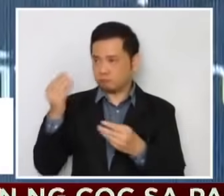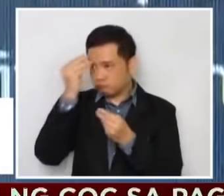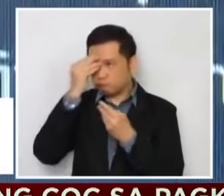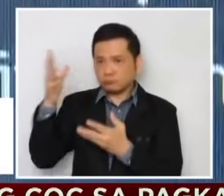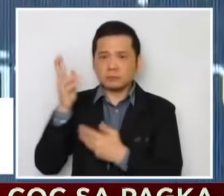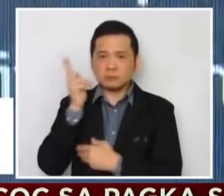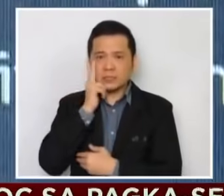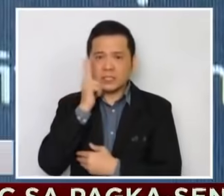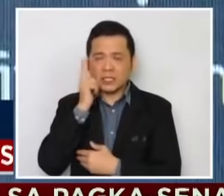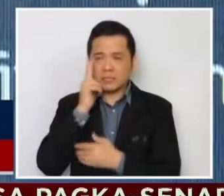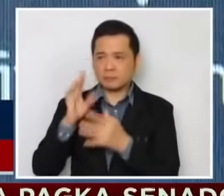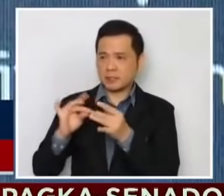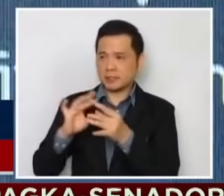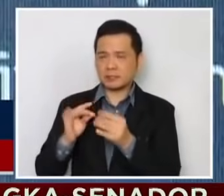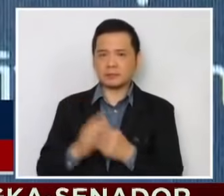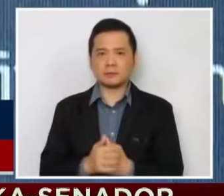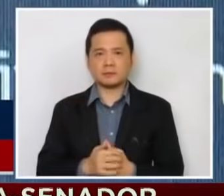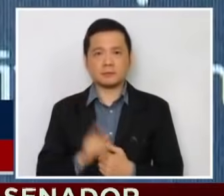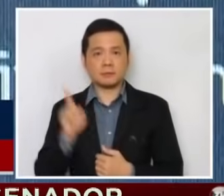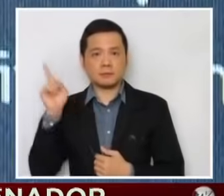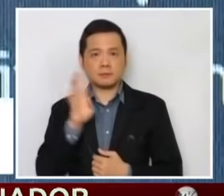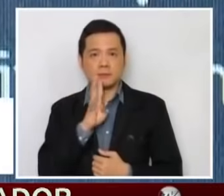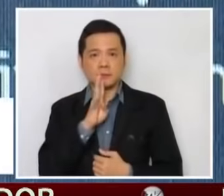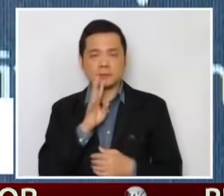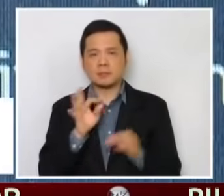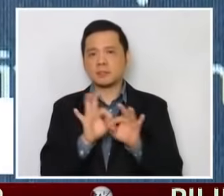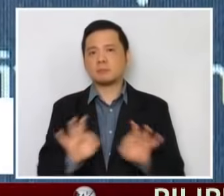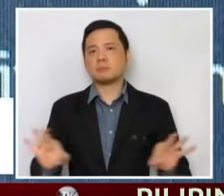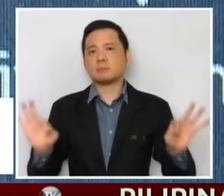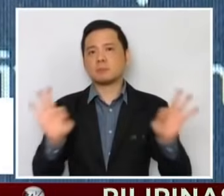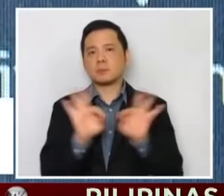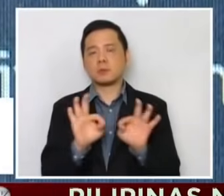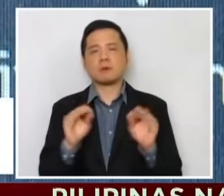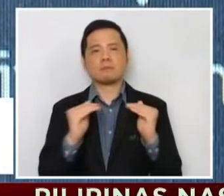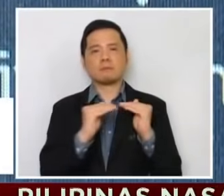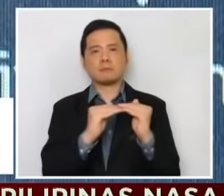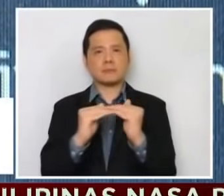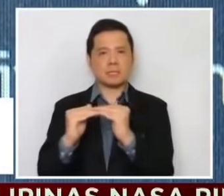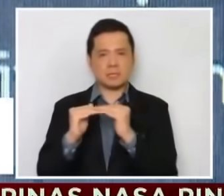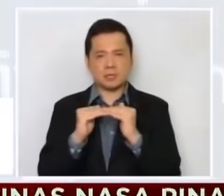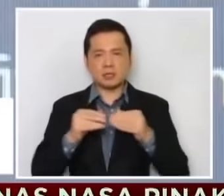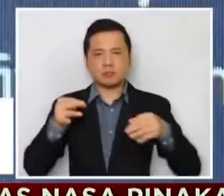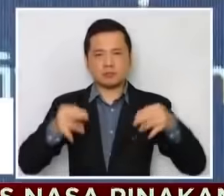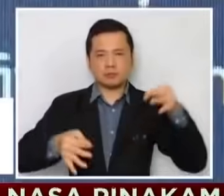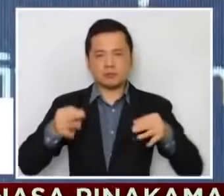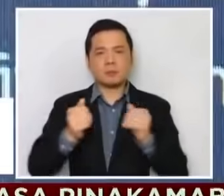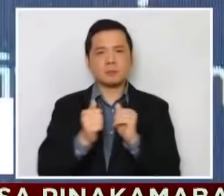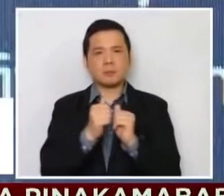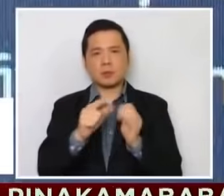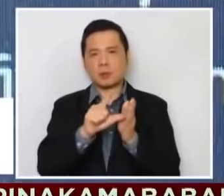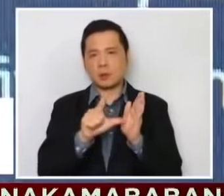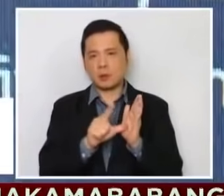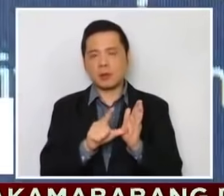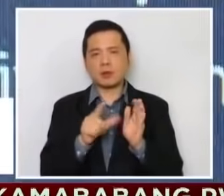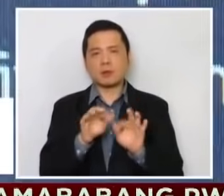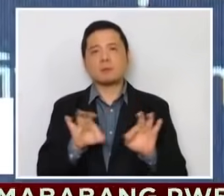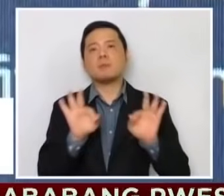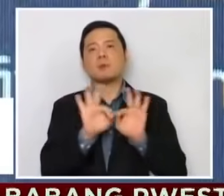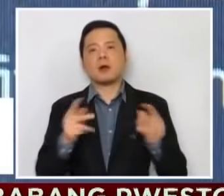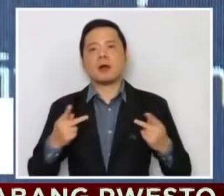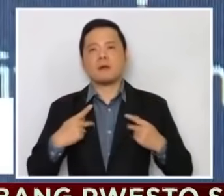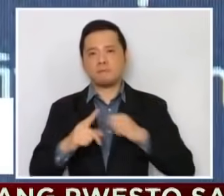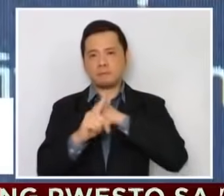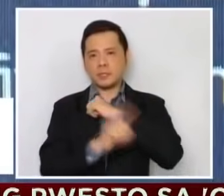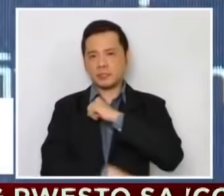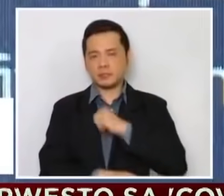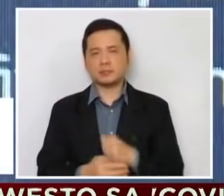may kagat ang hustisya. Dapat may ngipin ang batas. Tuwing pinag-uusapan natin ang mga issue